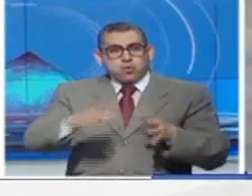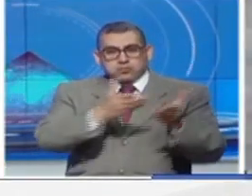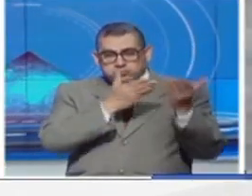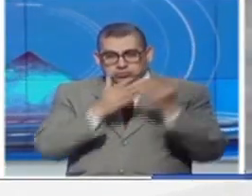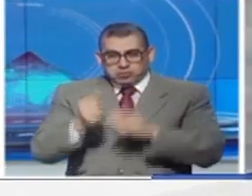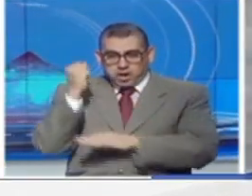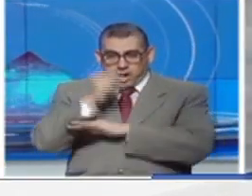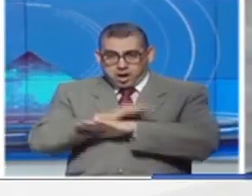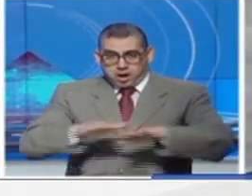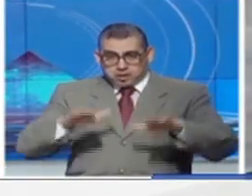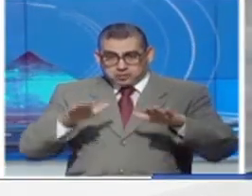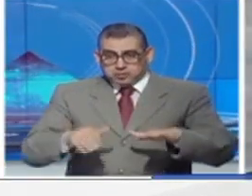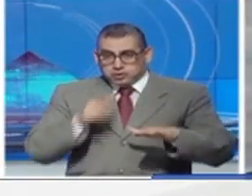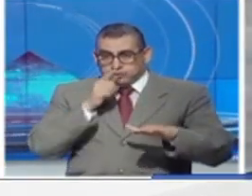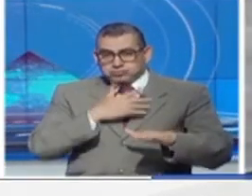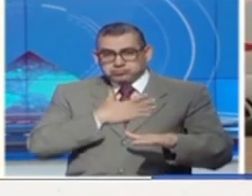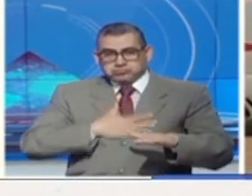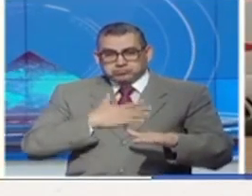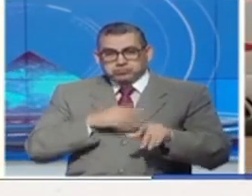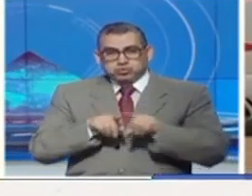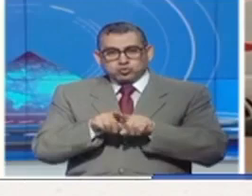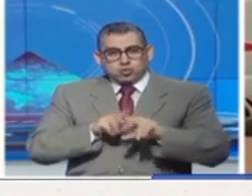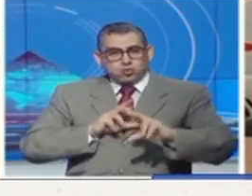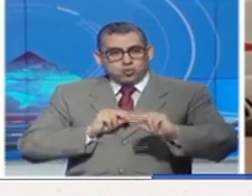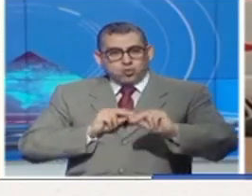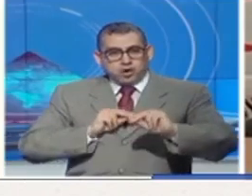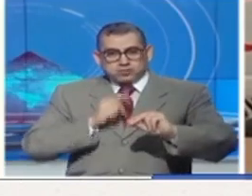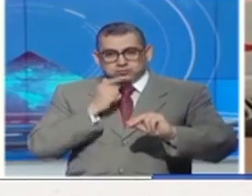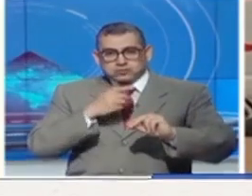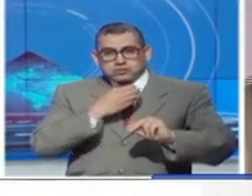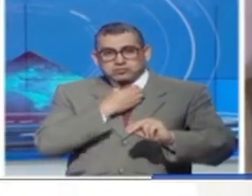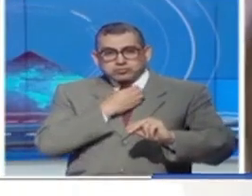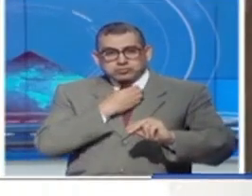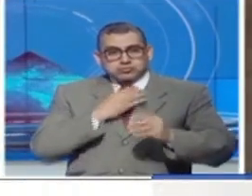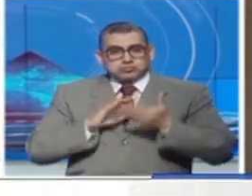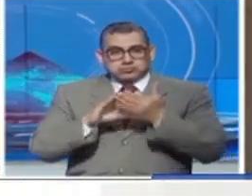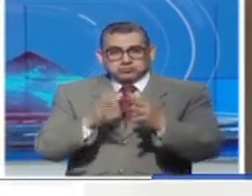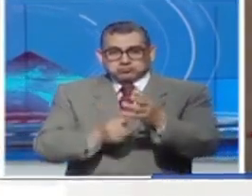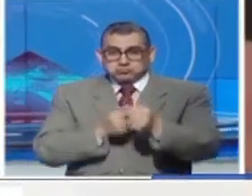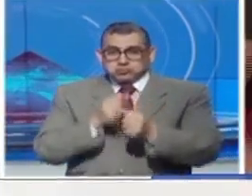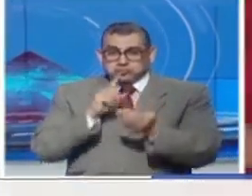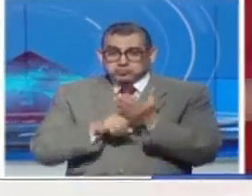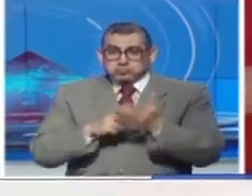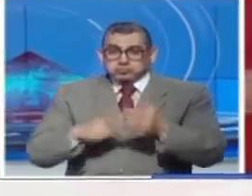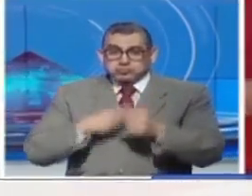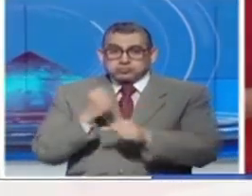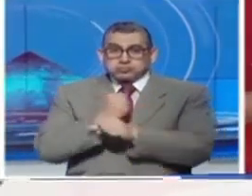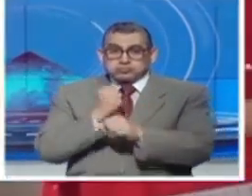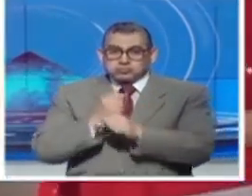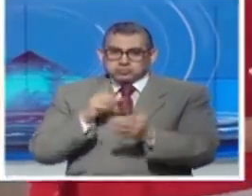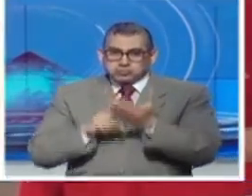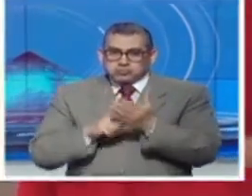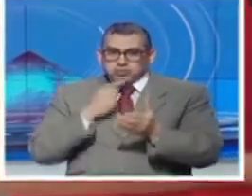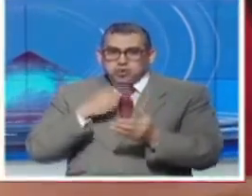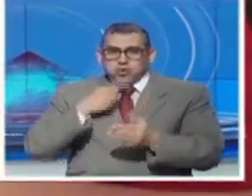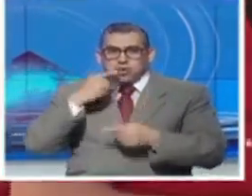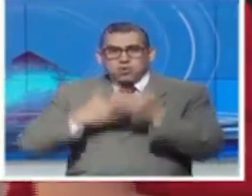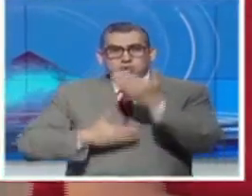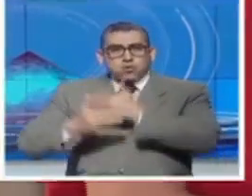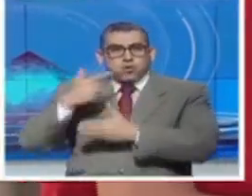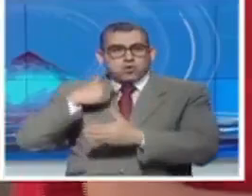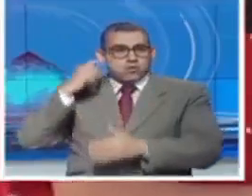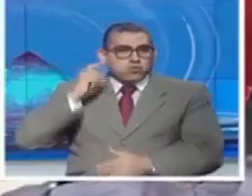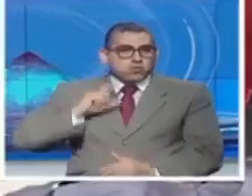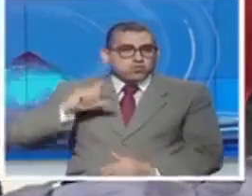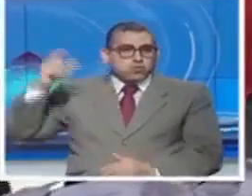على أرضها بترحاب الشقيق وقت الضيم، فإنما تمارس دورا لطالما عرفت به